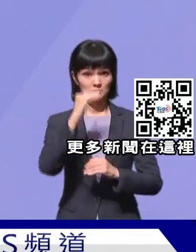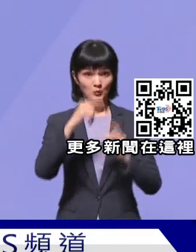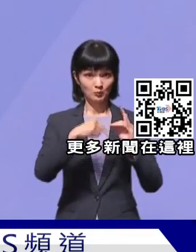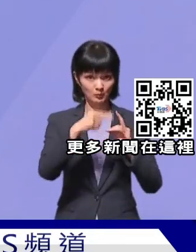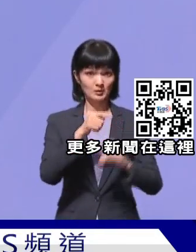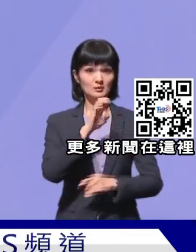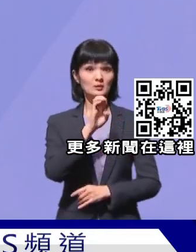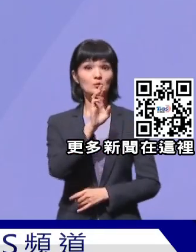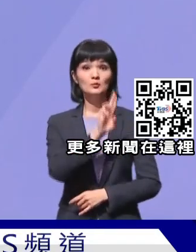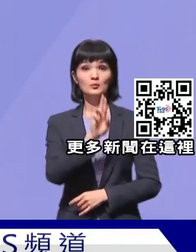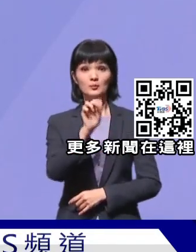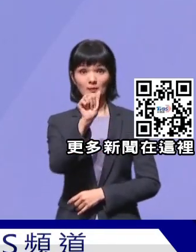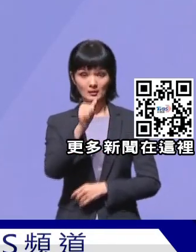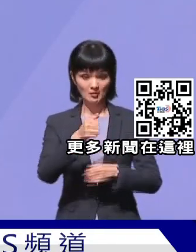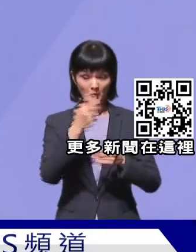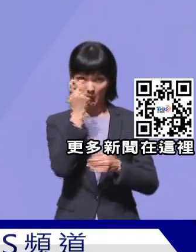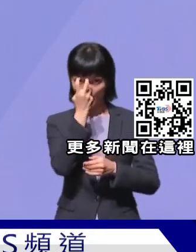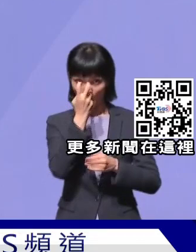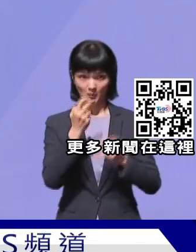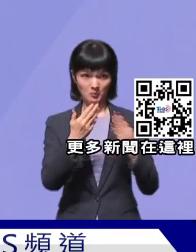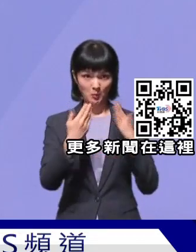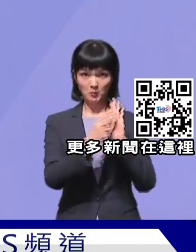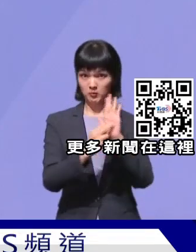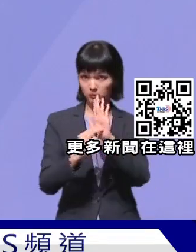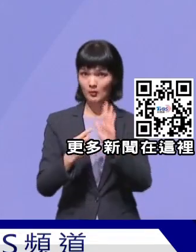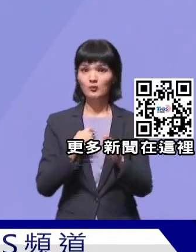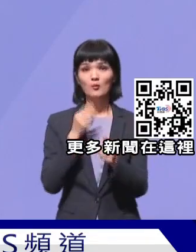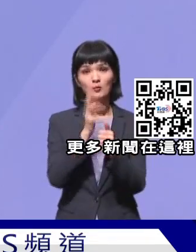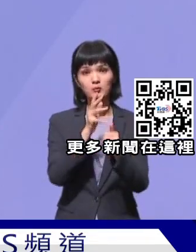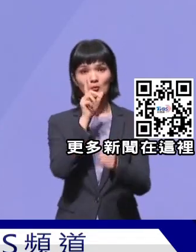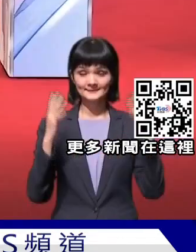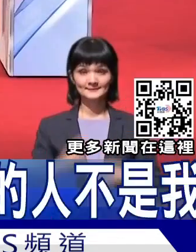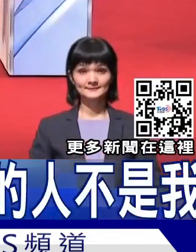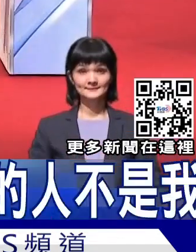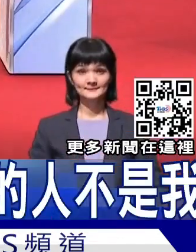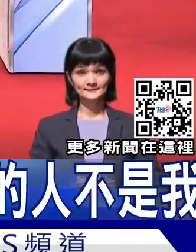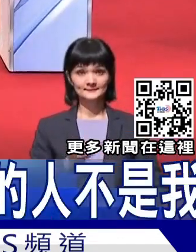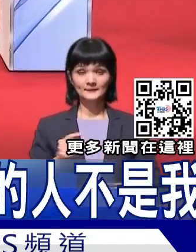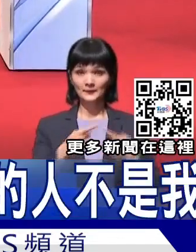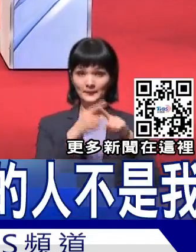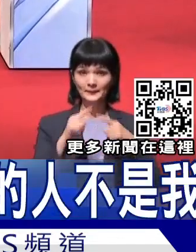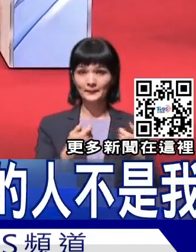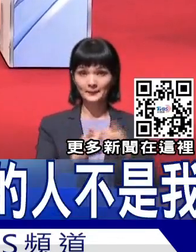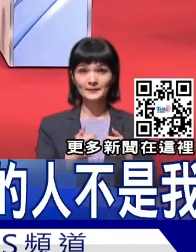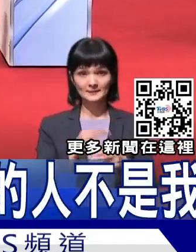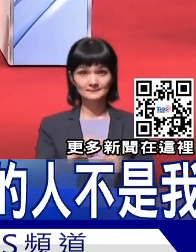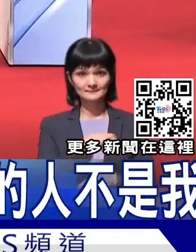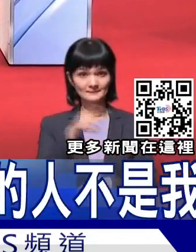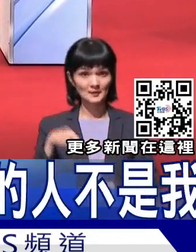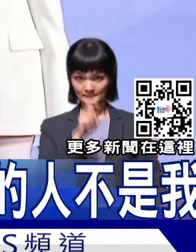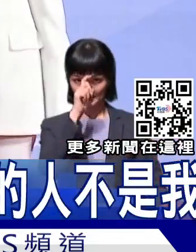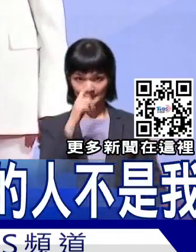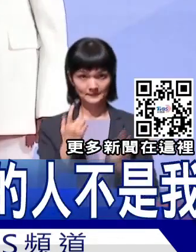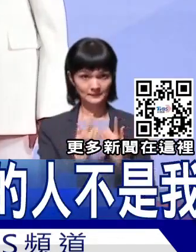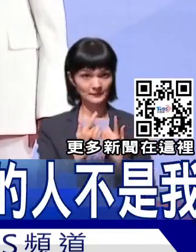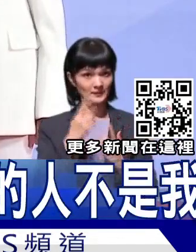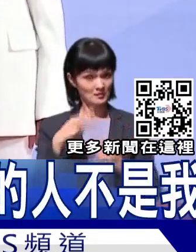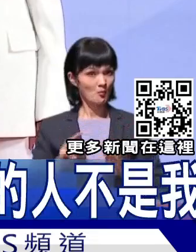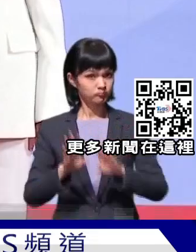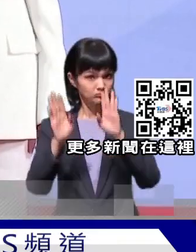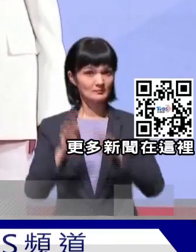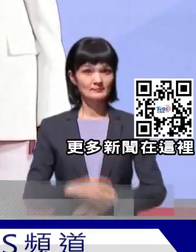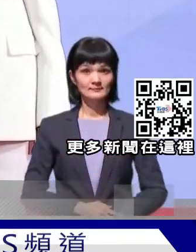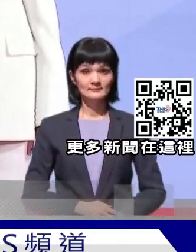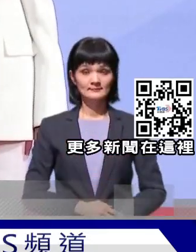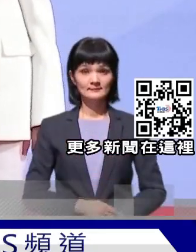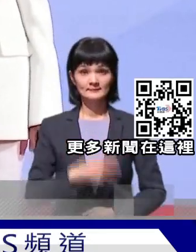交代清楚，我们根本不用问第二遍、第三遍、第四遍。 以子之矛攻子之盾。TVB 新闻，李国